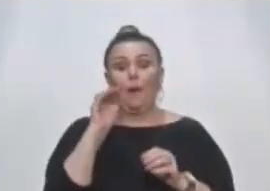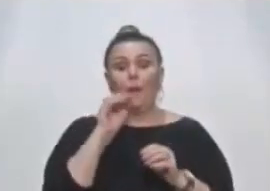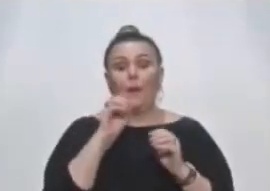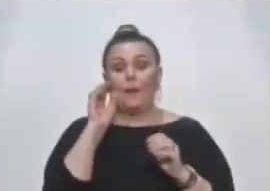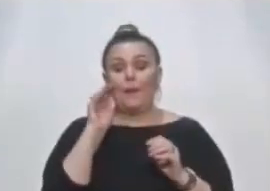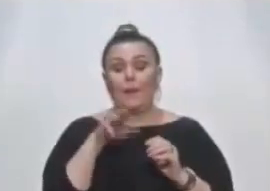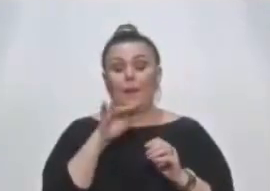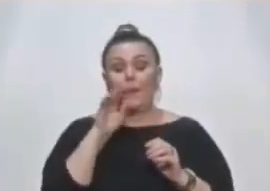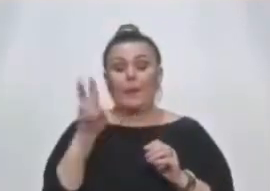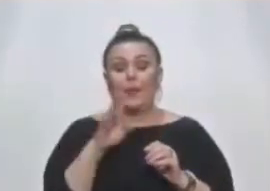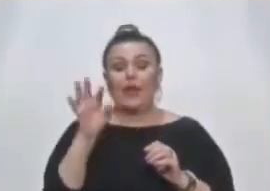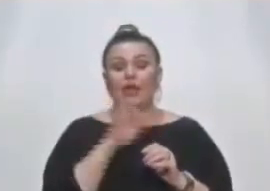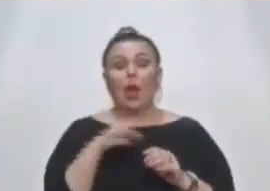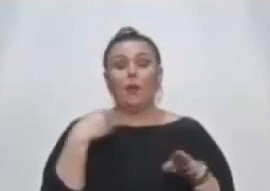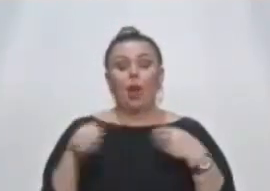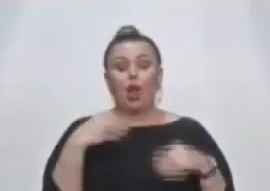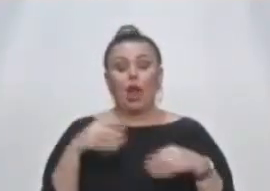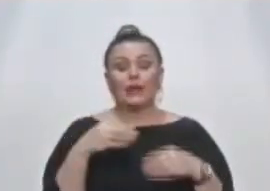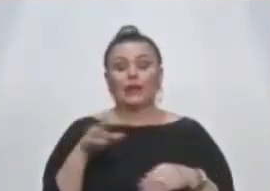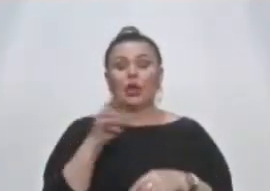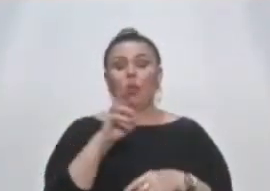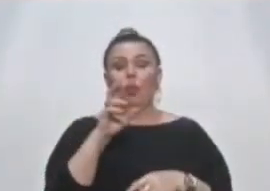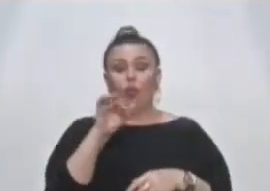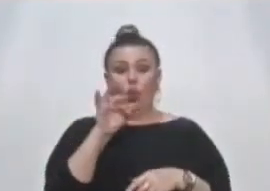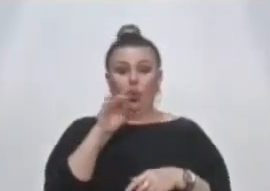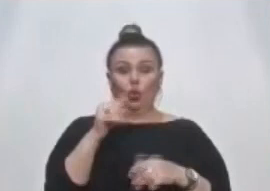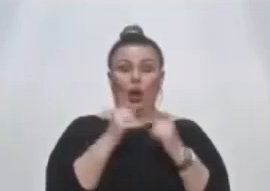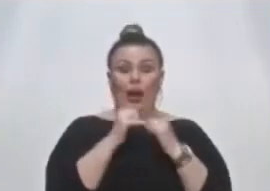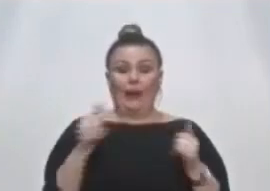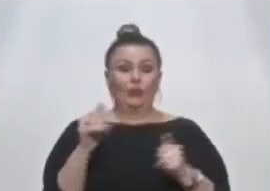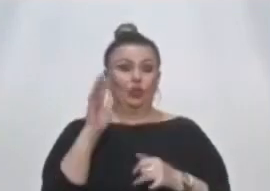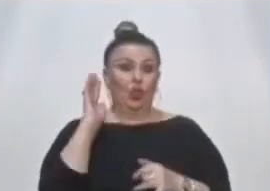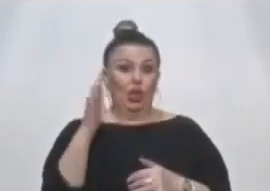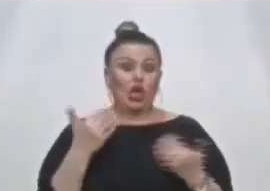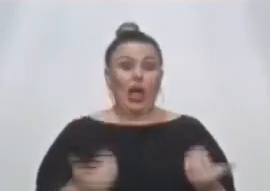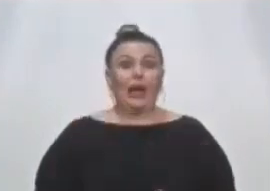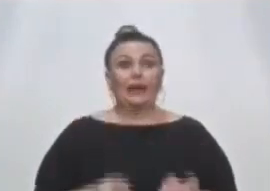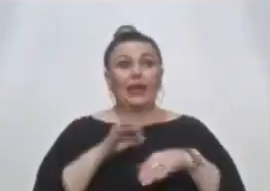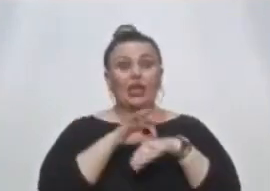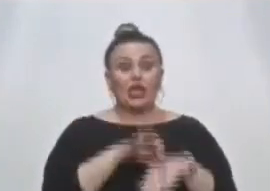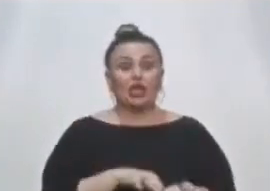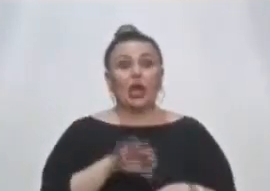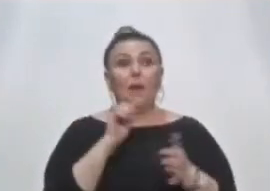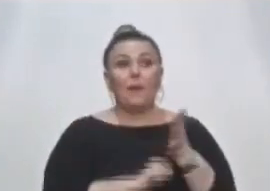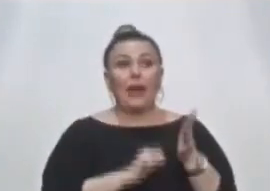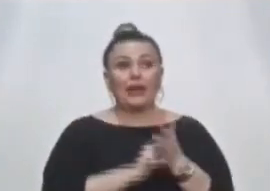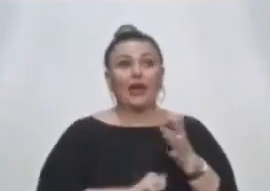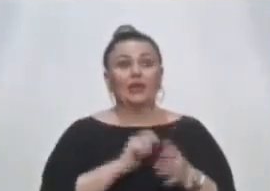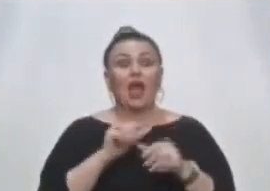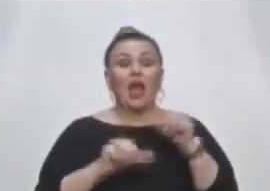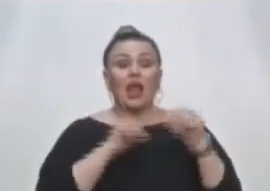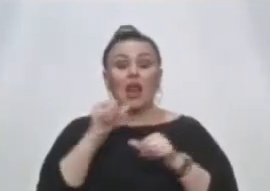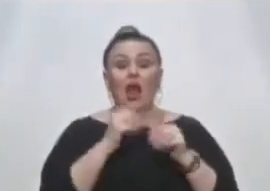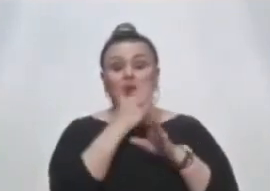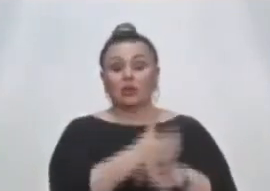borular vasitəsilə 7 kilometr uzunluğunda suvarma xətti çəkilir. Xəttin su təchizatının həyata keçirilməsi məqsədi ilə illərlə baxımsız qalmış